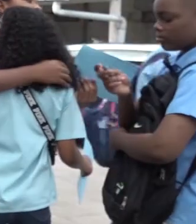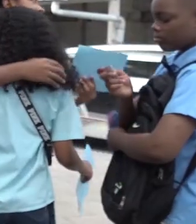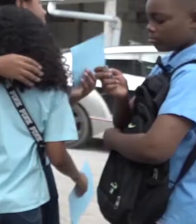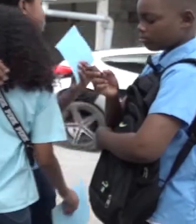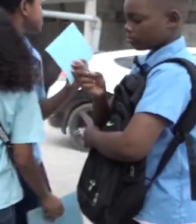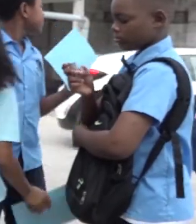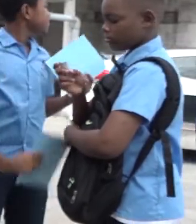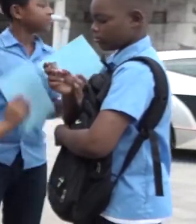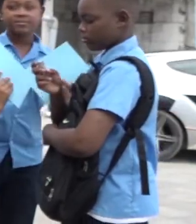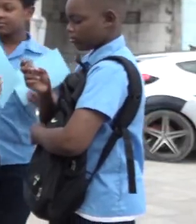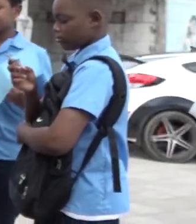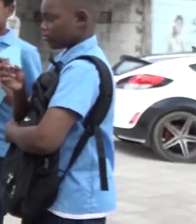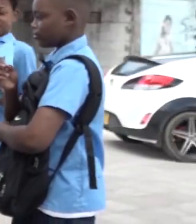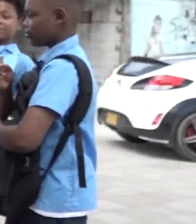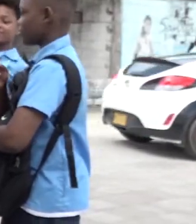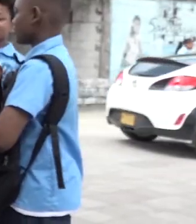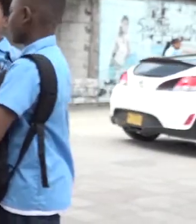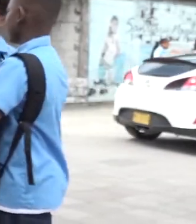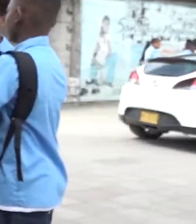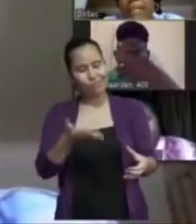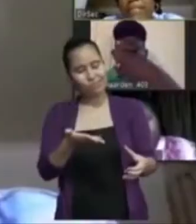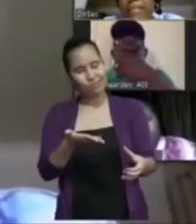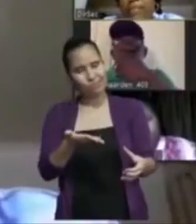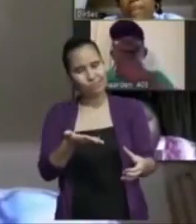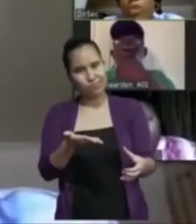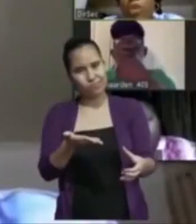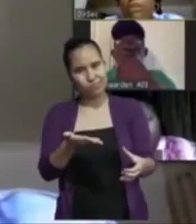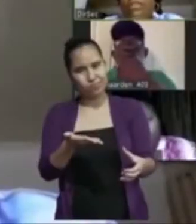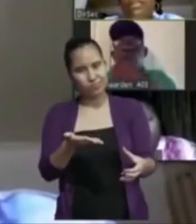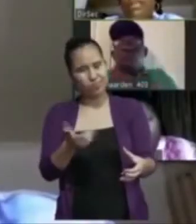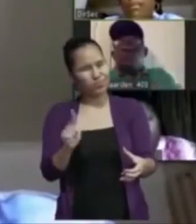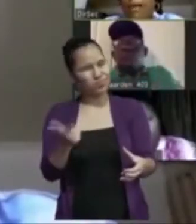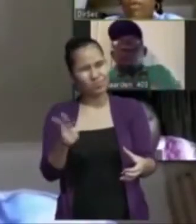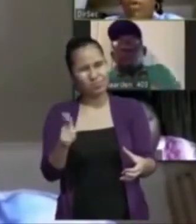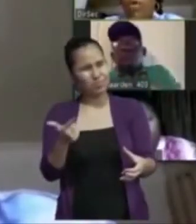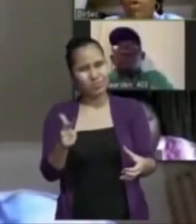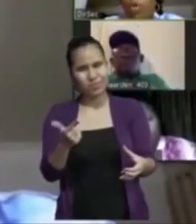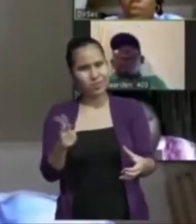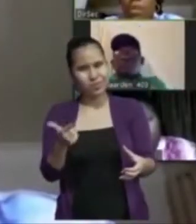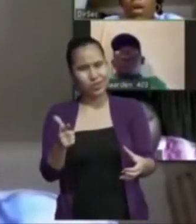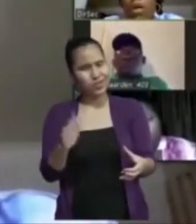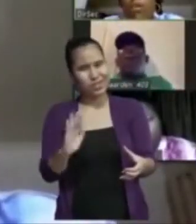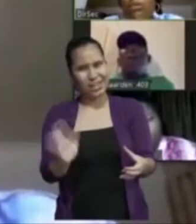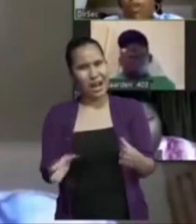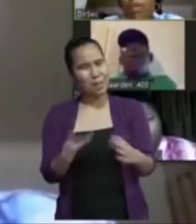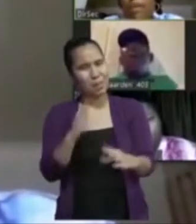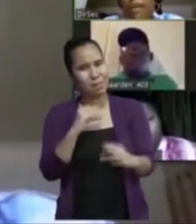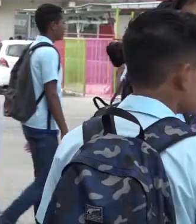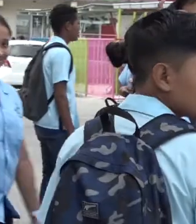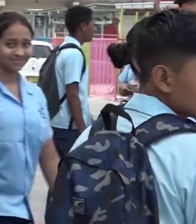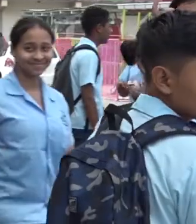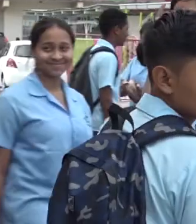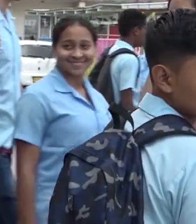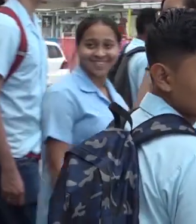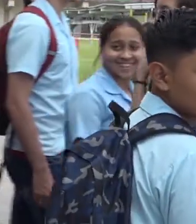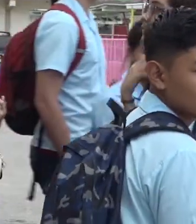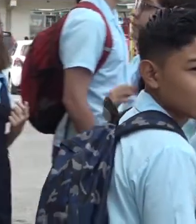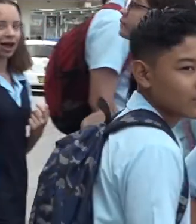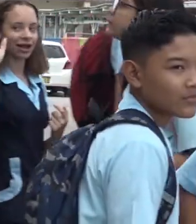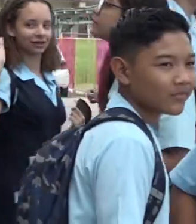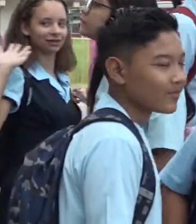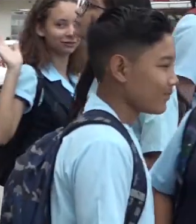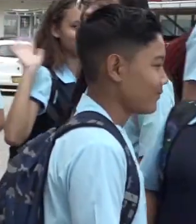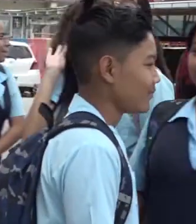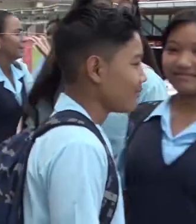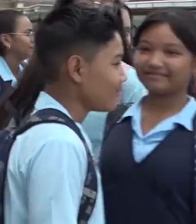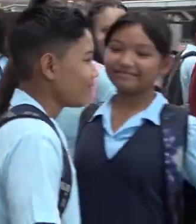zitten we in feite mee. zei het al eerder, daar zijn wij nog niet helemaal uit. Want het toch wel afhangt van